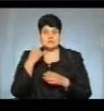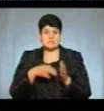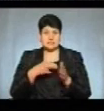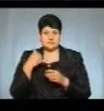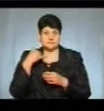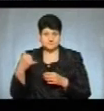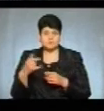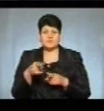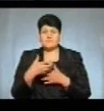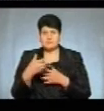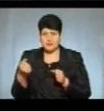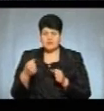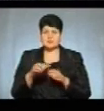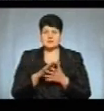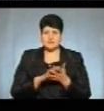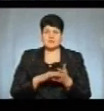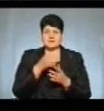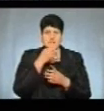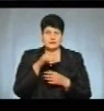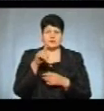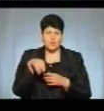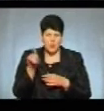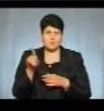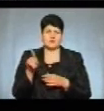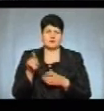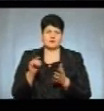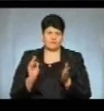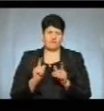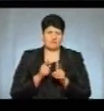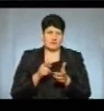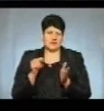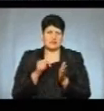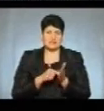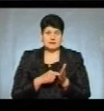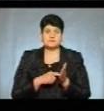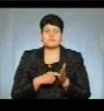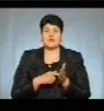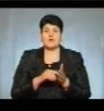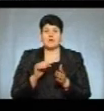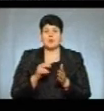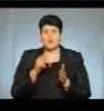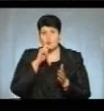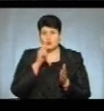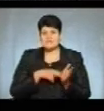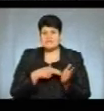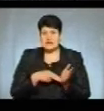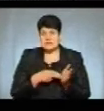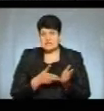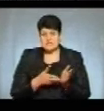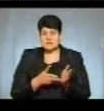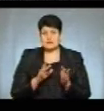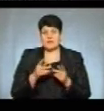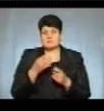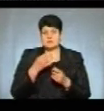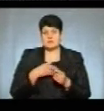прийняли заяву, там сказали, який номер є даної заяви. «Укрзалізниця», як нам